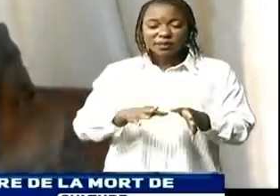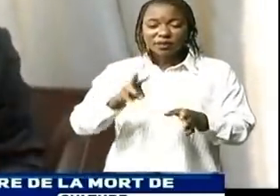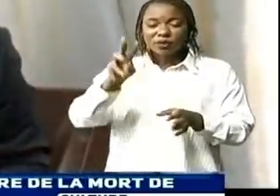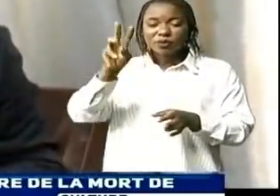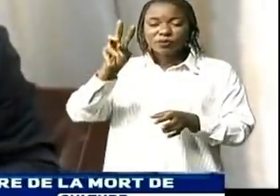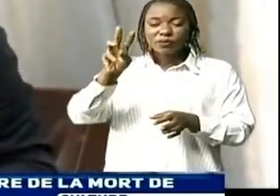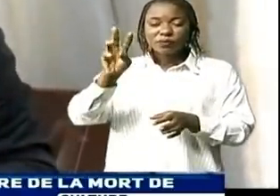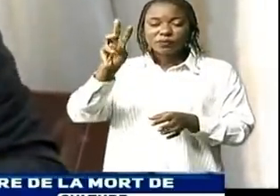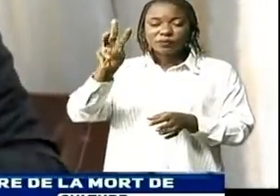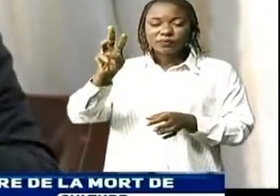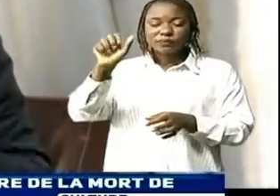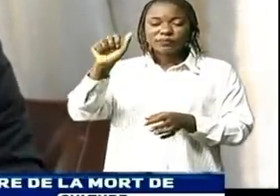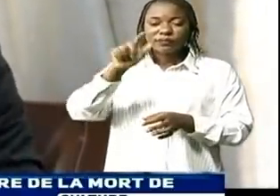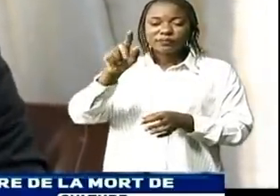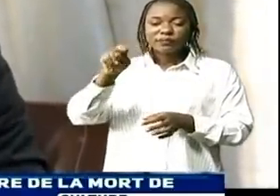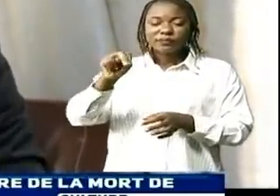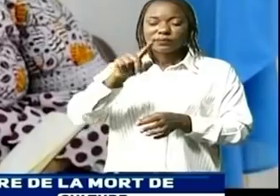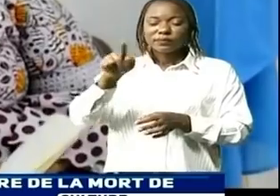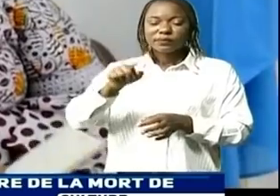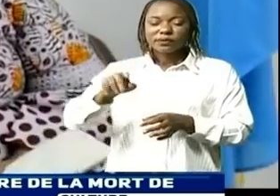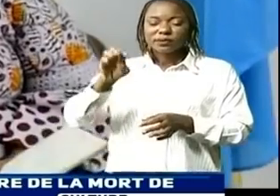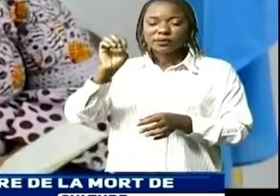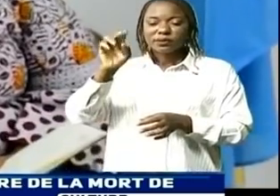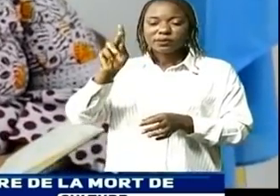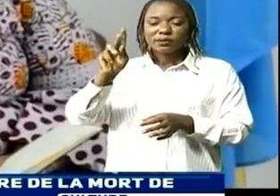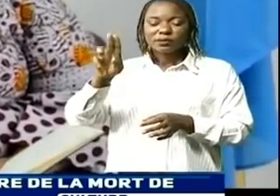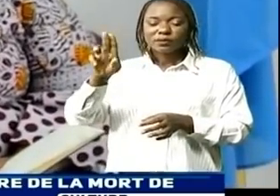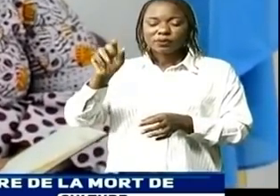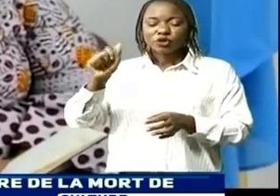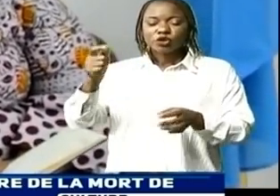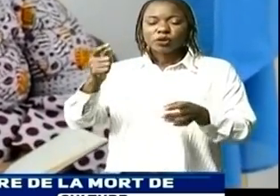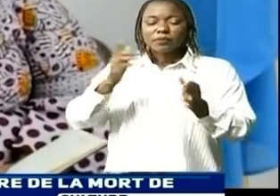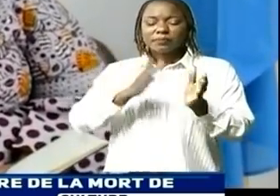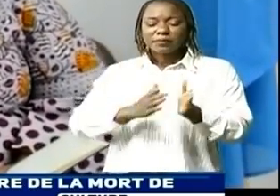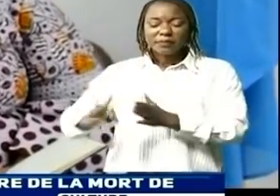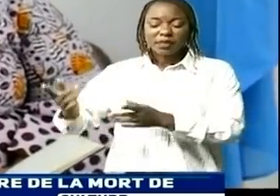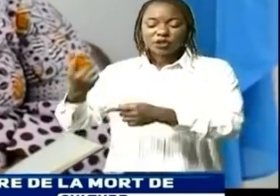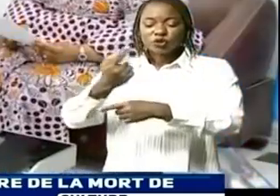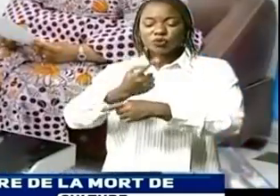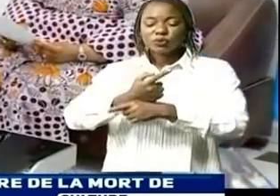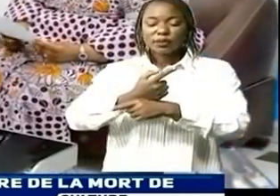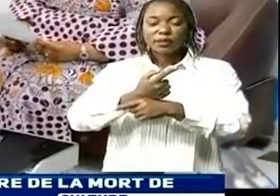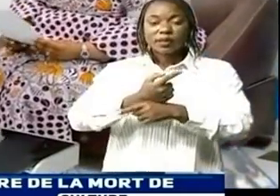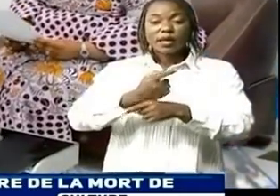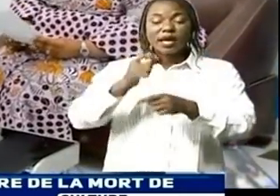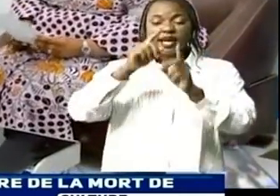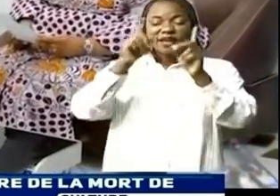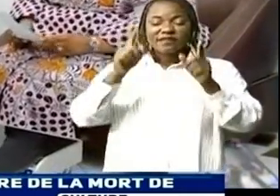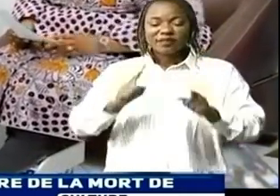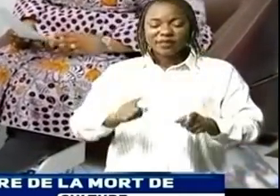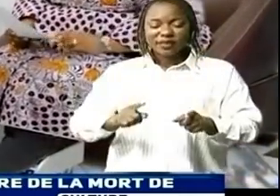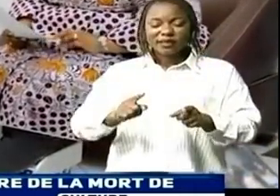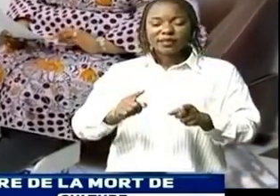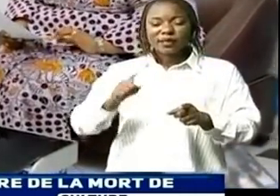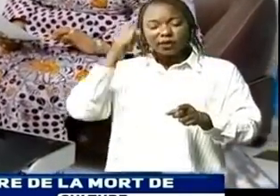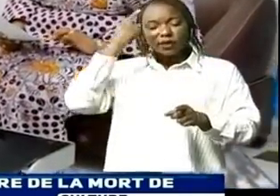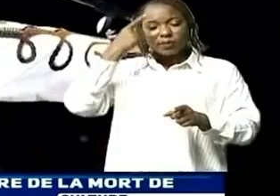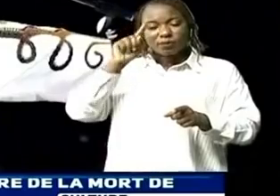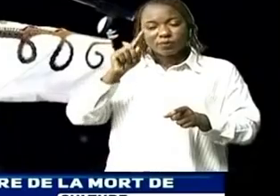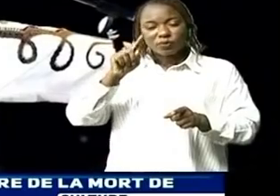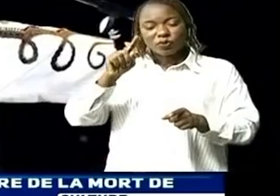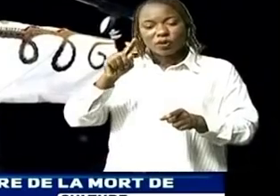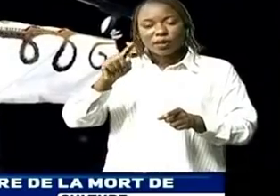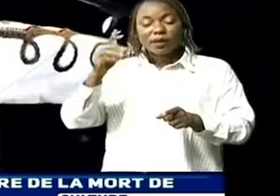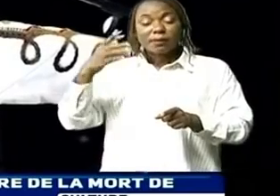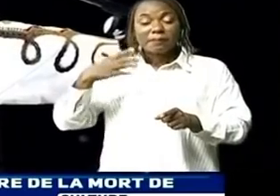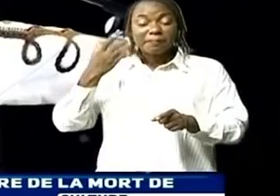pour préparer la journée africaine de la musique dédiée à la défunte star congolaise Papa Wemba. Il est